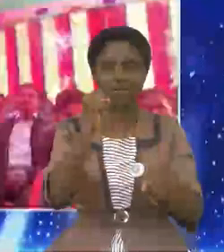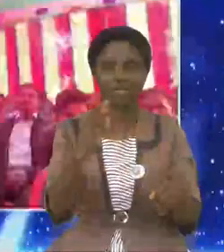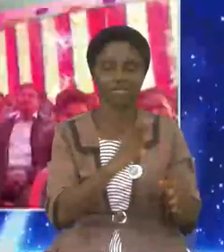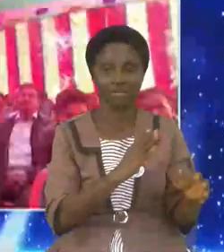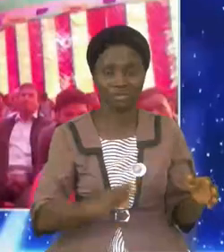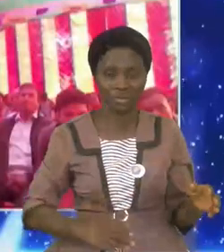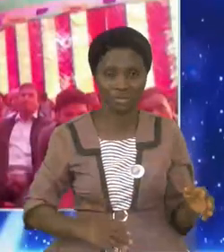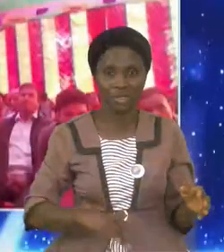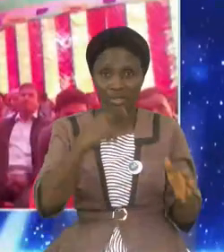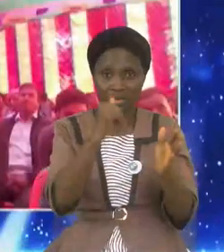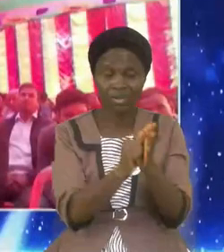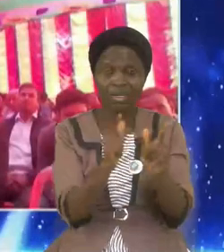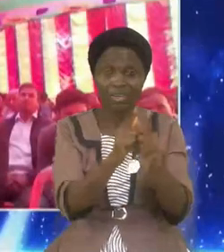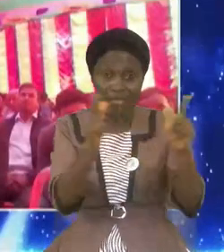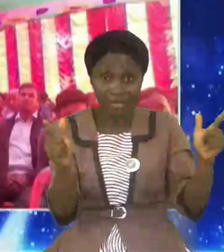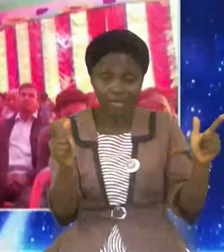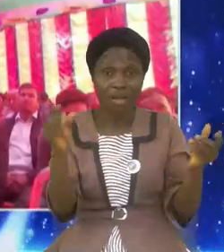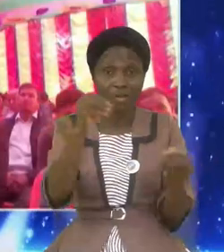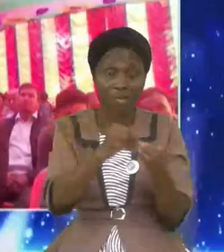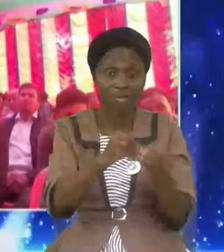C'est la génération des œuvres de Christ.